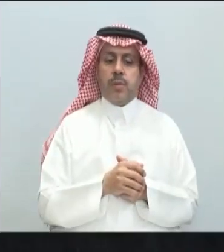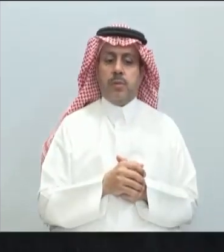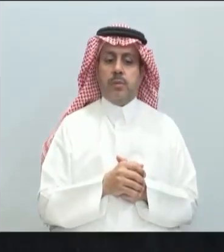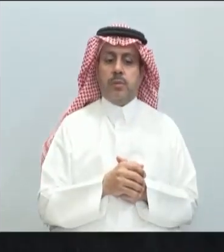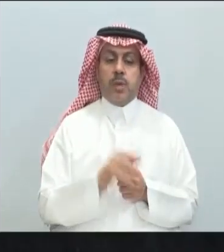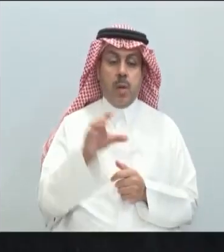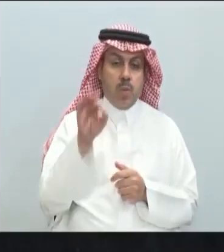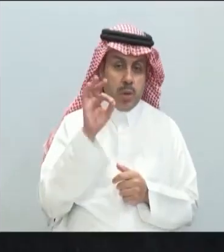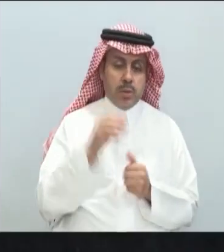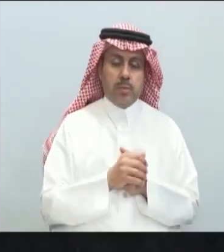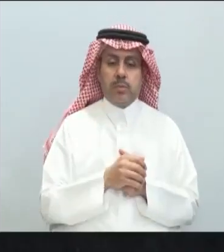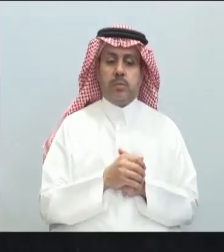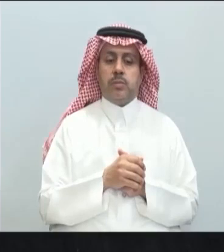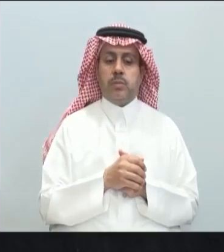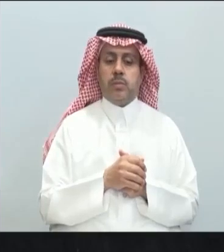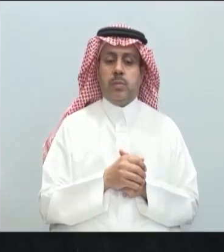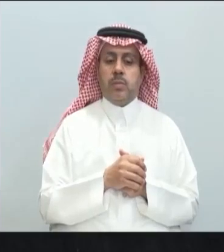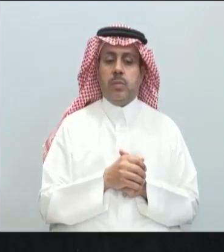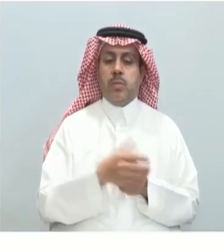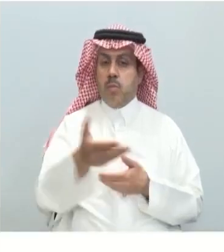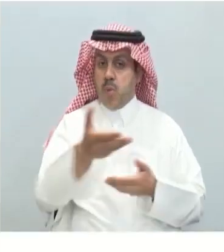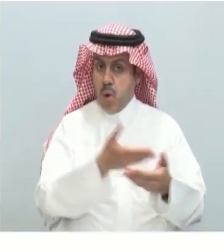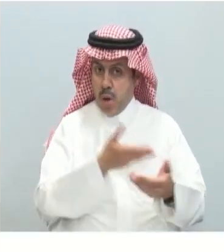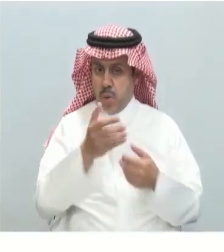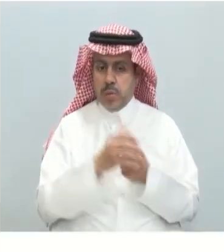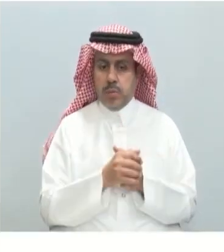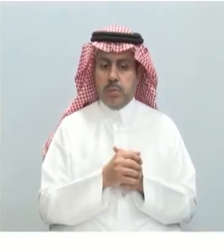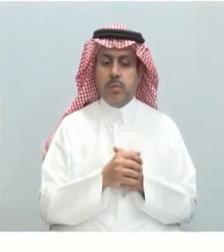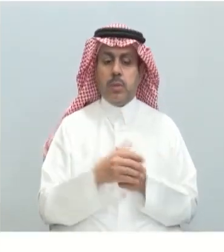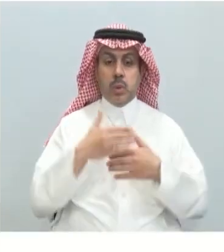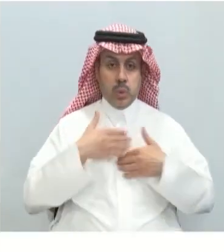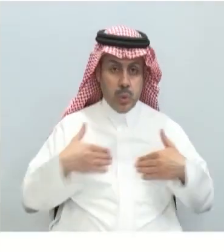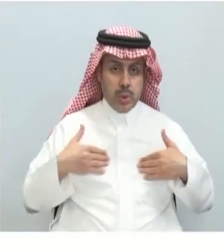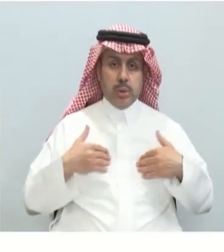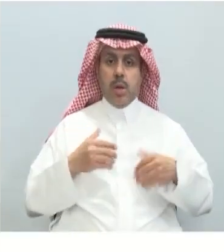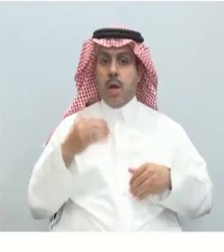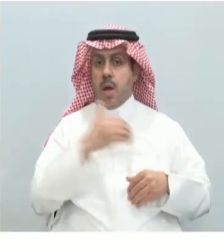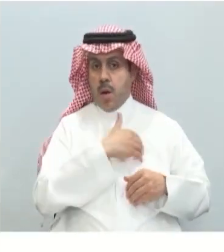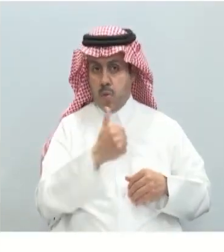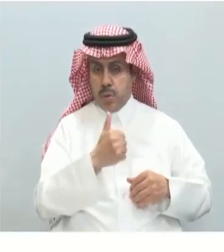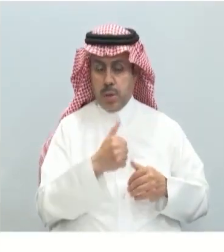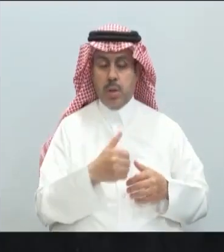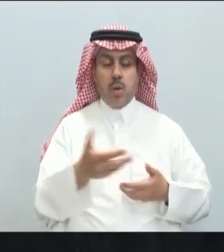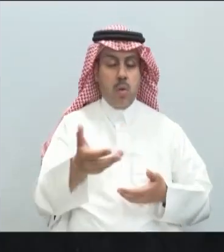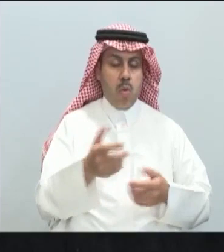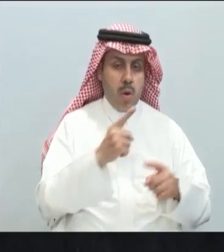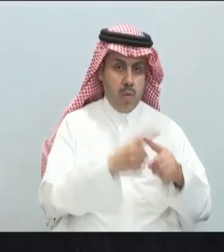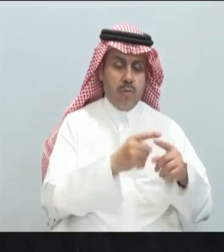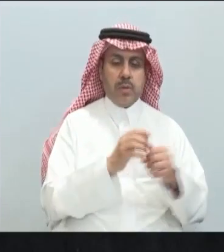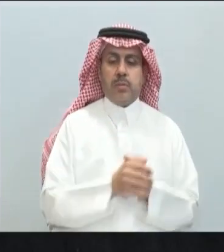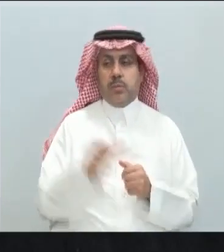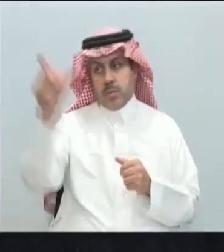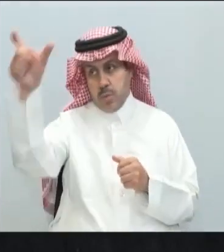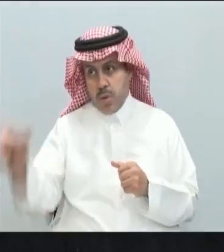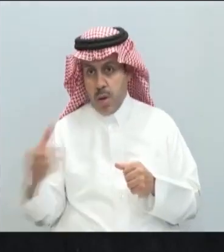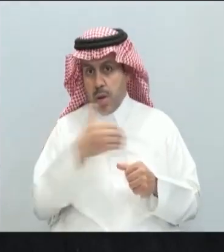نختاره موضوعا للايات هو محاوره بين السعداء والاشقياء او تقول بين